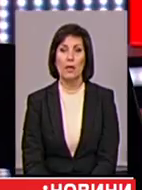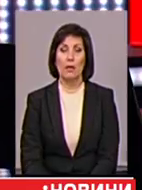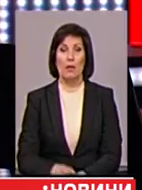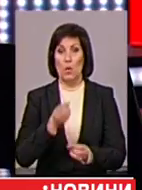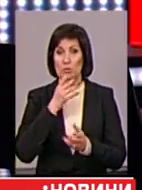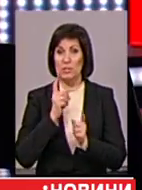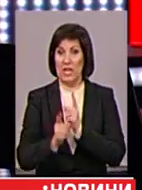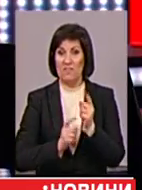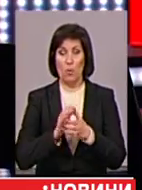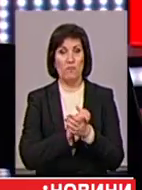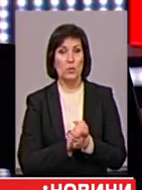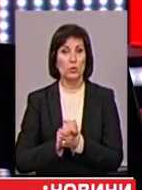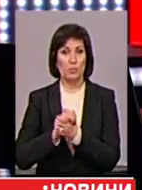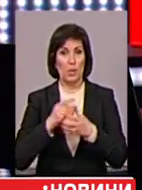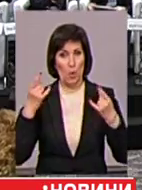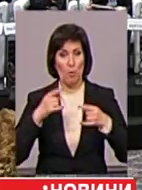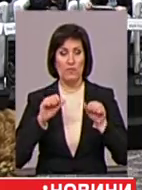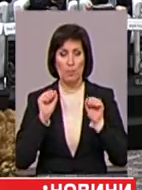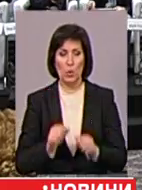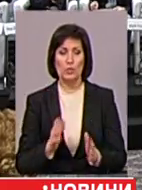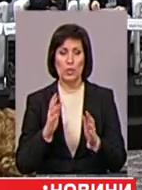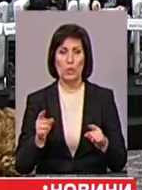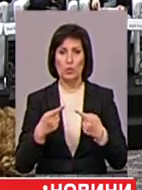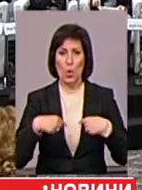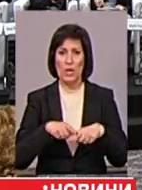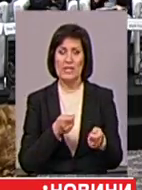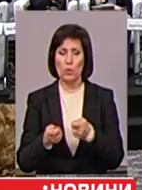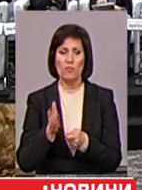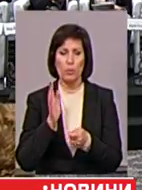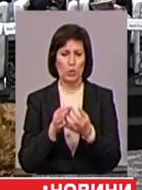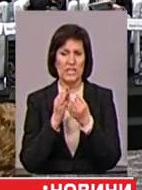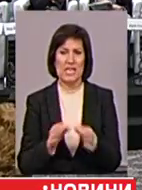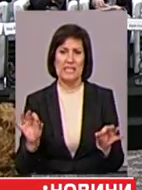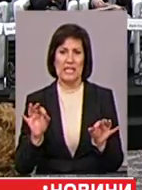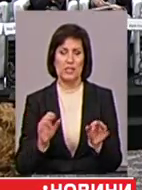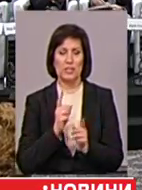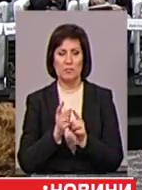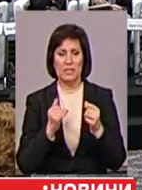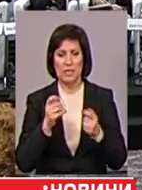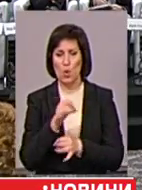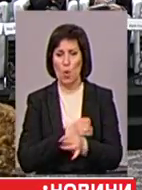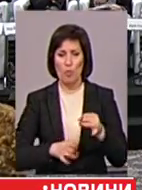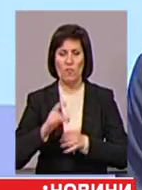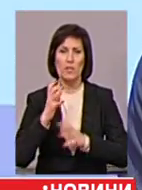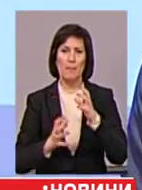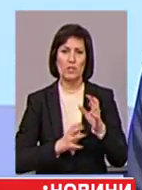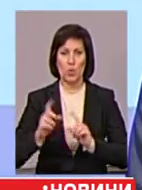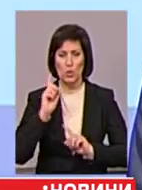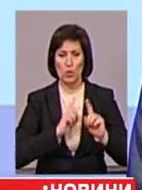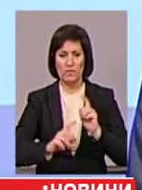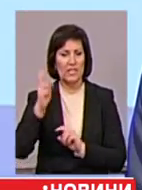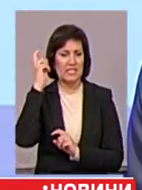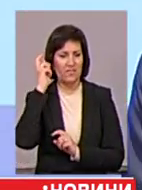Успішна реформа суспільного мовлення можлива тільки, якщо органи керування будуть незалежними. Зміни нині обговорювали на міжнародній